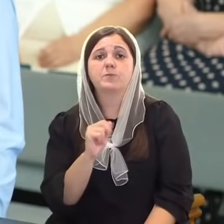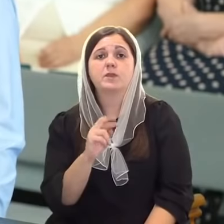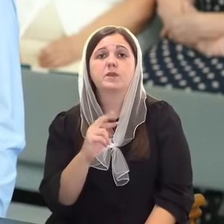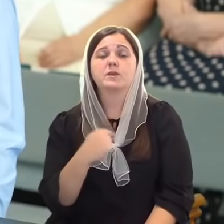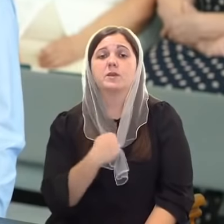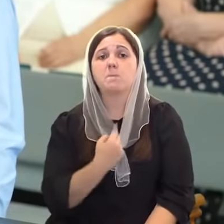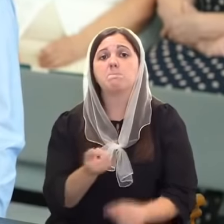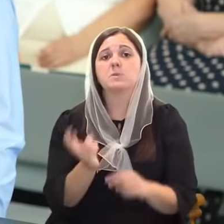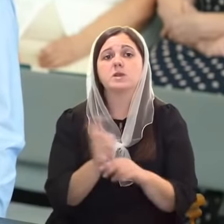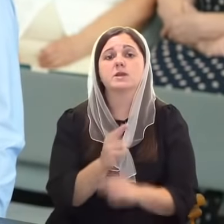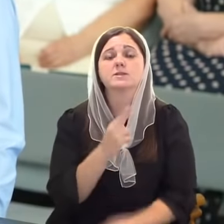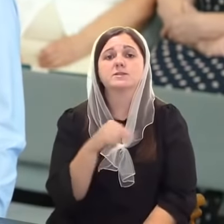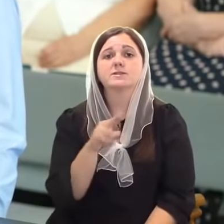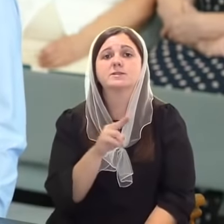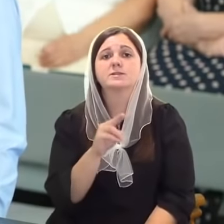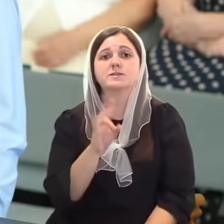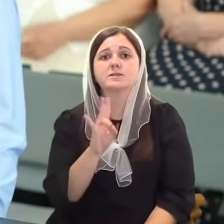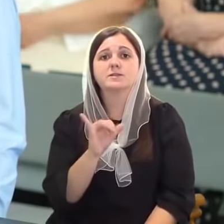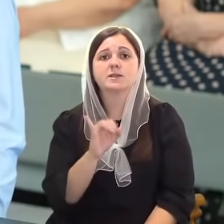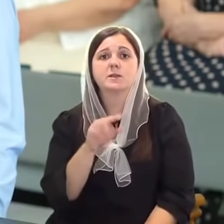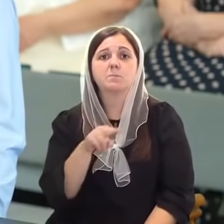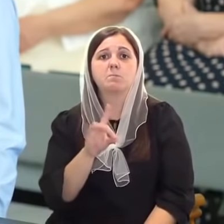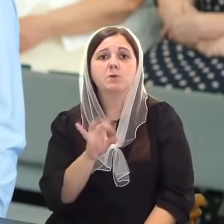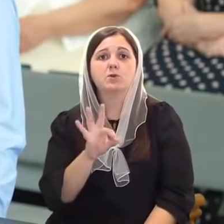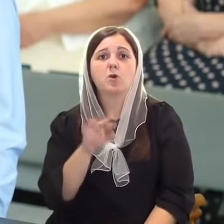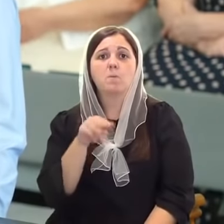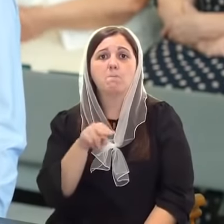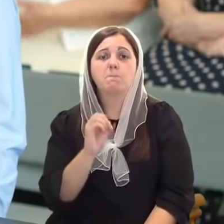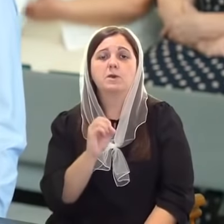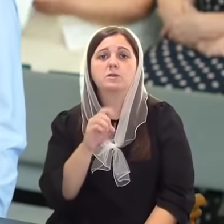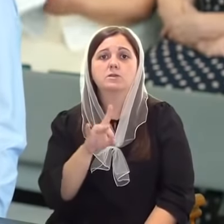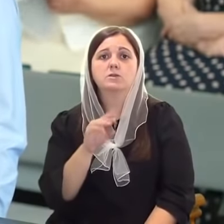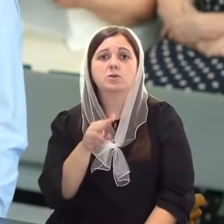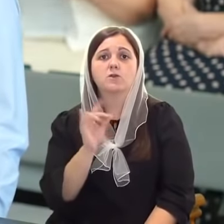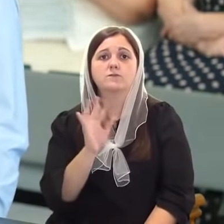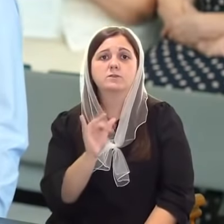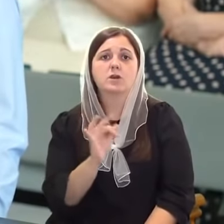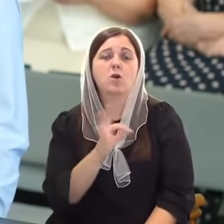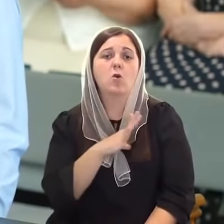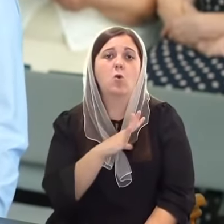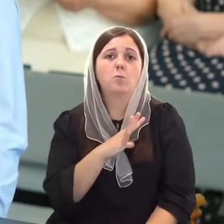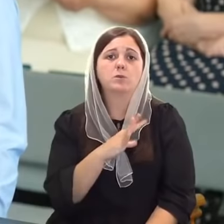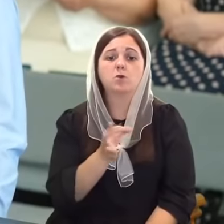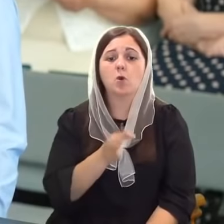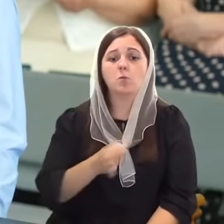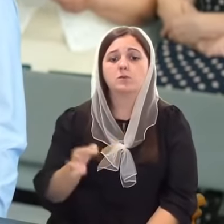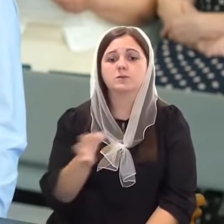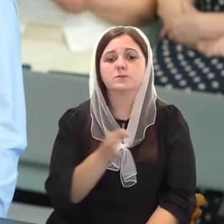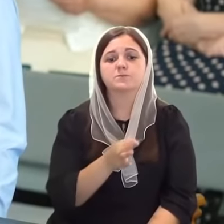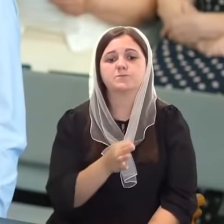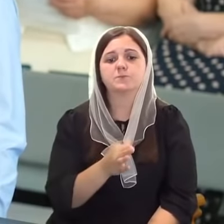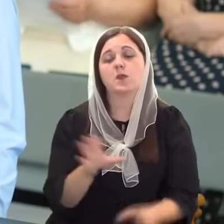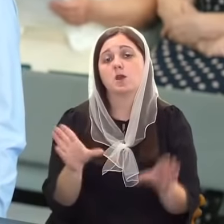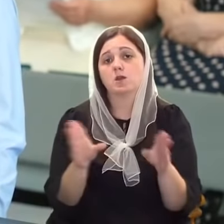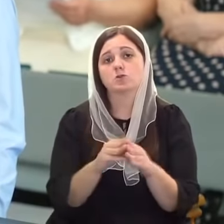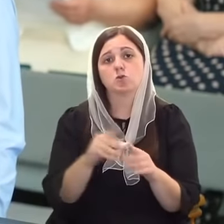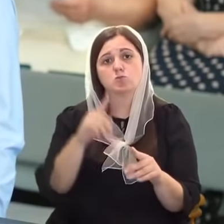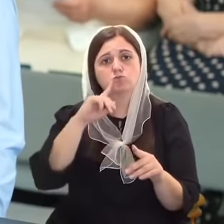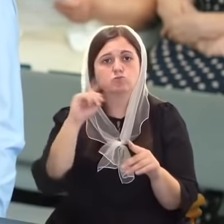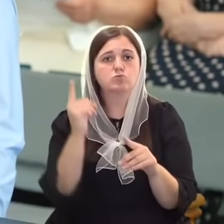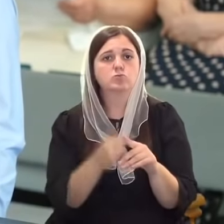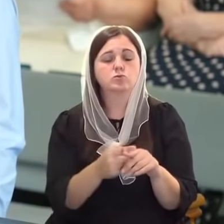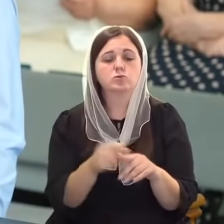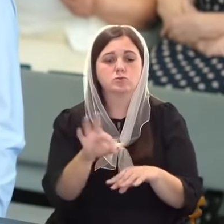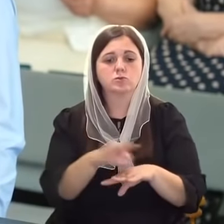Днепропетровской области. Я приехал вместе с женой Надеждой, она из Ровенской области. И